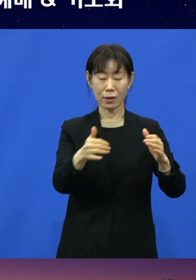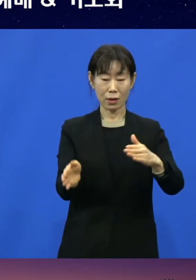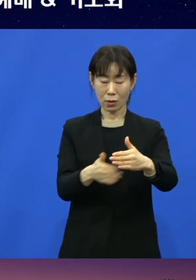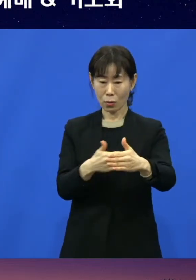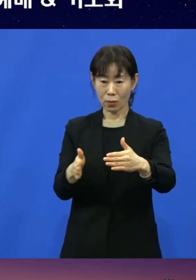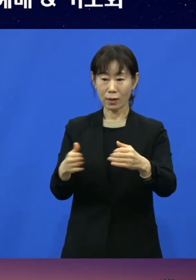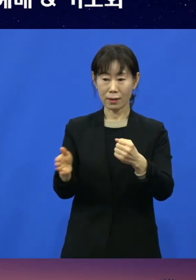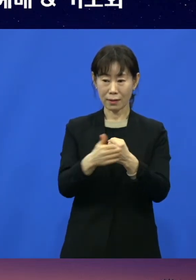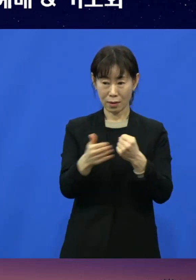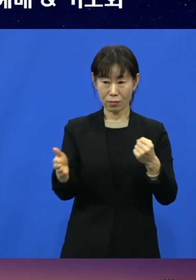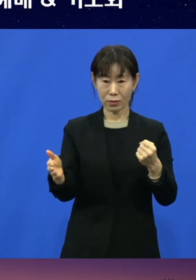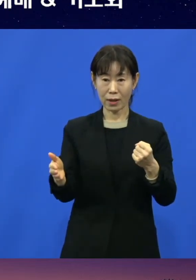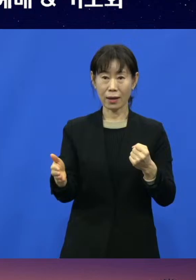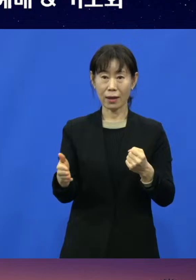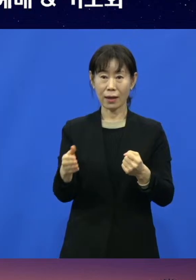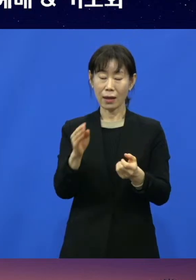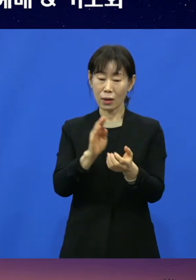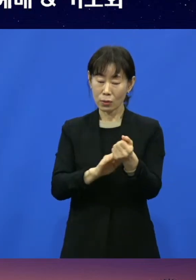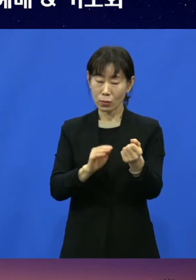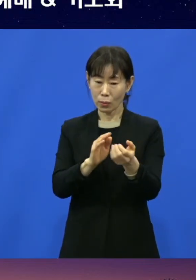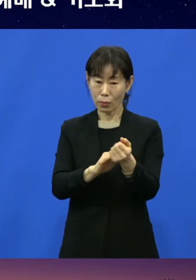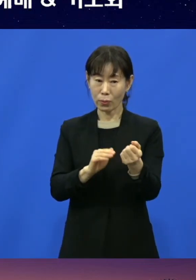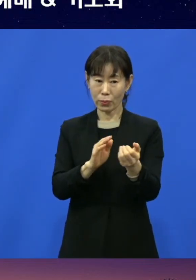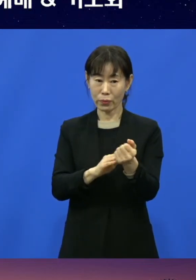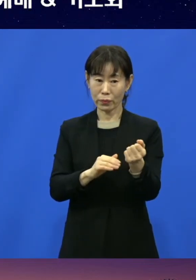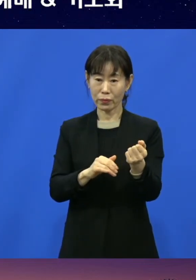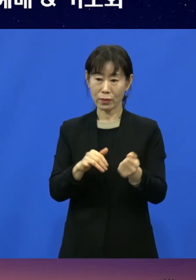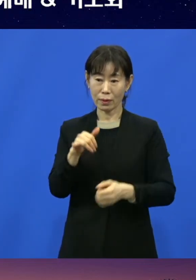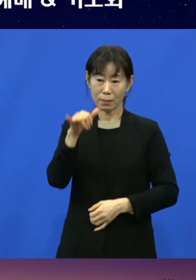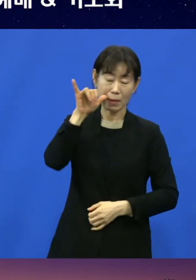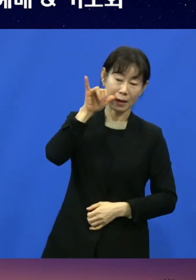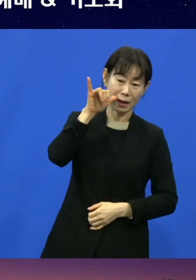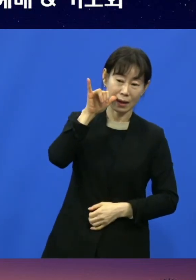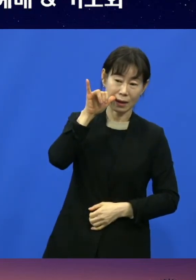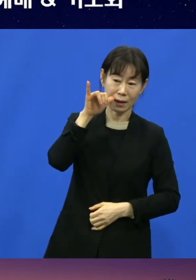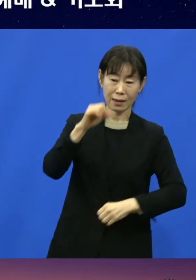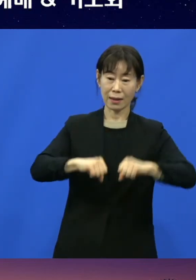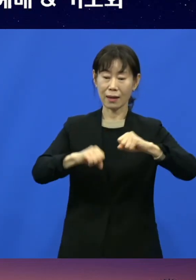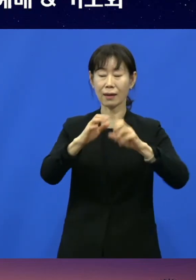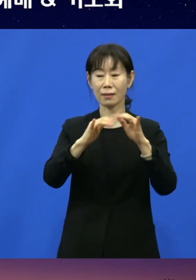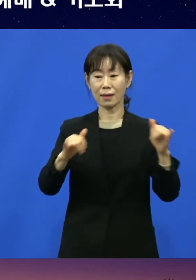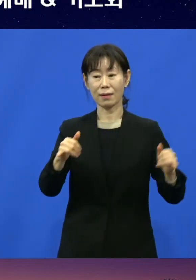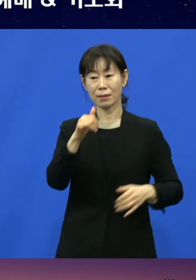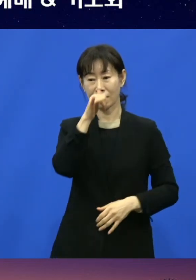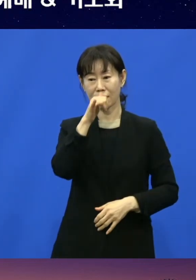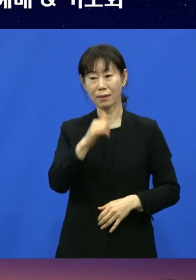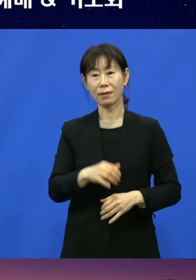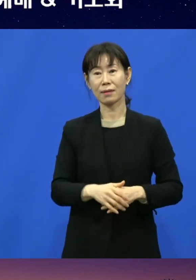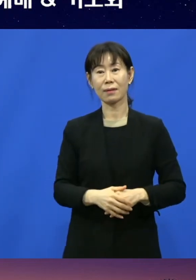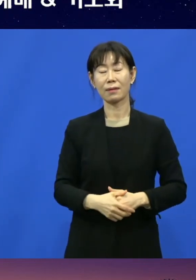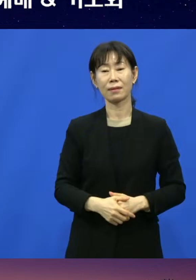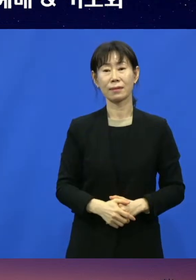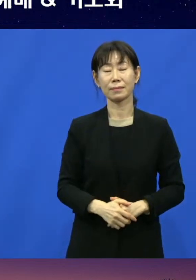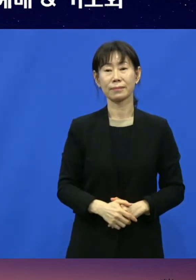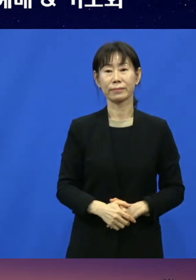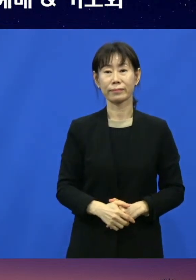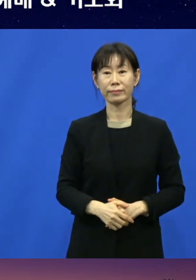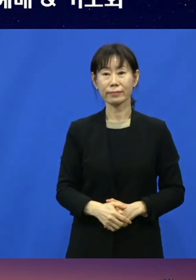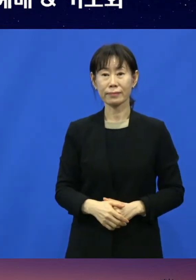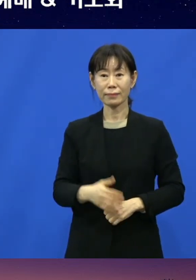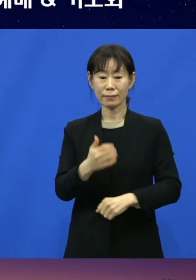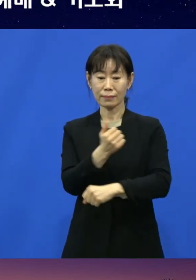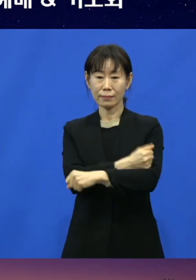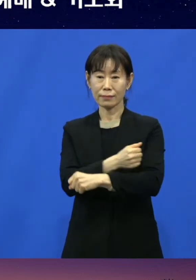도박을 하는 사람들이요, 돈 때문에 도박을 하는 게 아니에요. 도박 전문가가 그러더라고요. 중독에